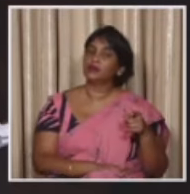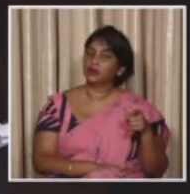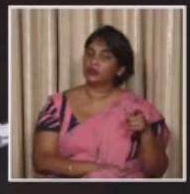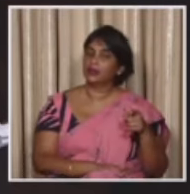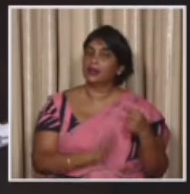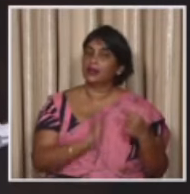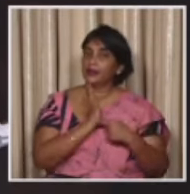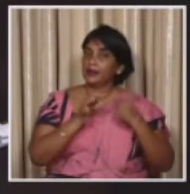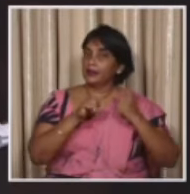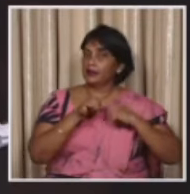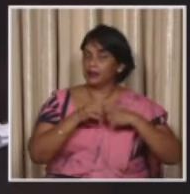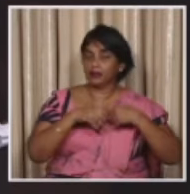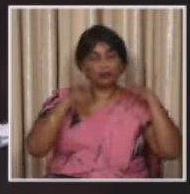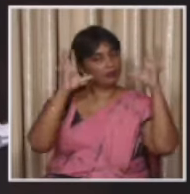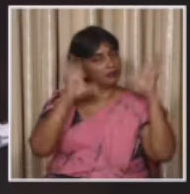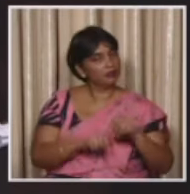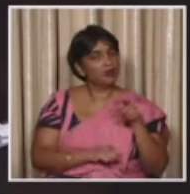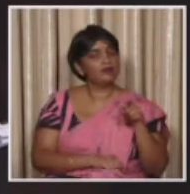ටෙන්ඩර් කැඳවලා තියෙනවා.